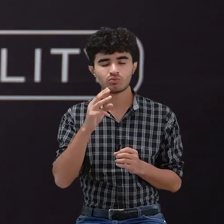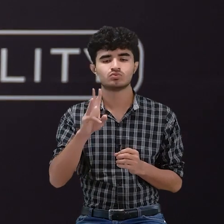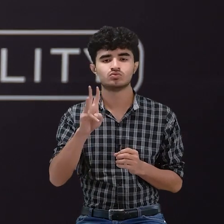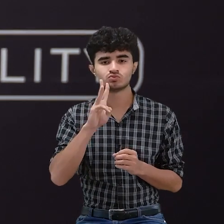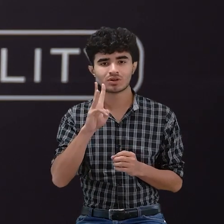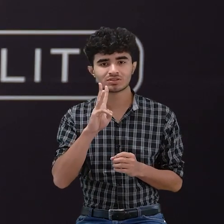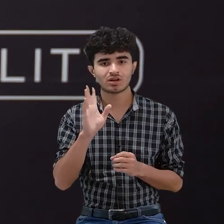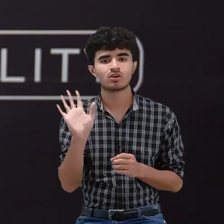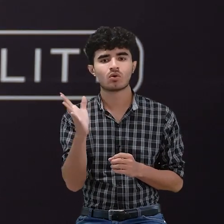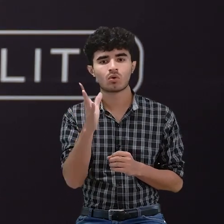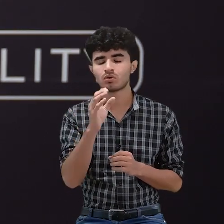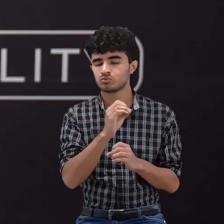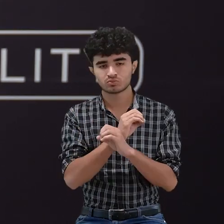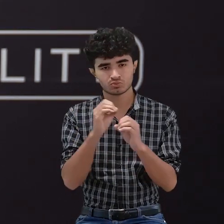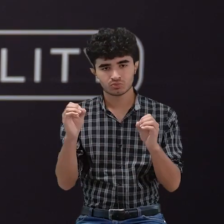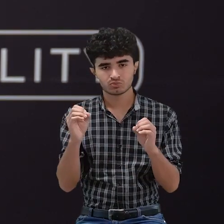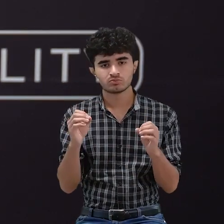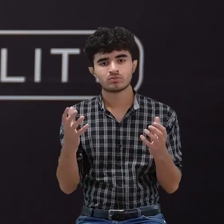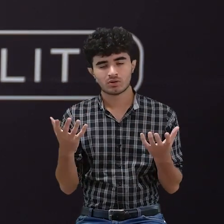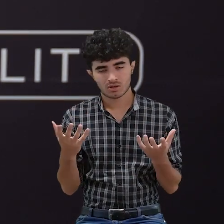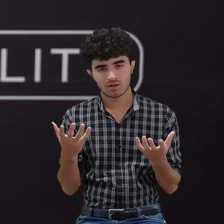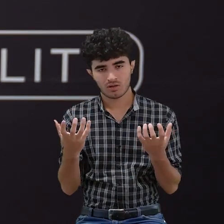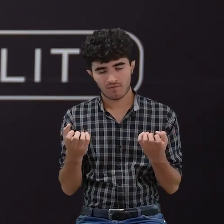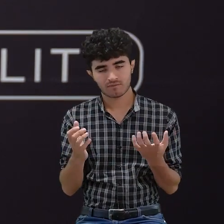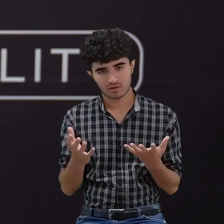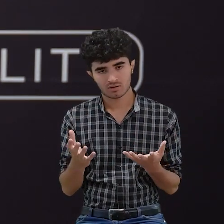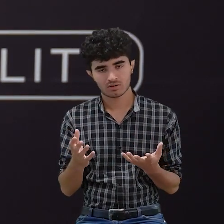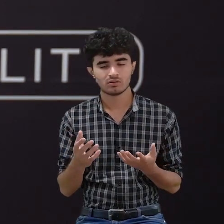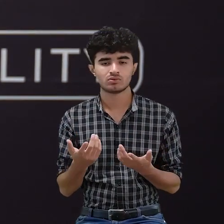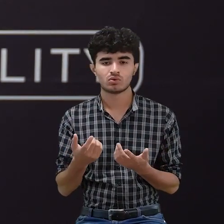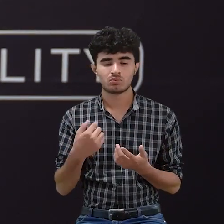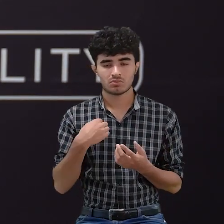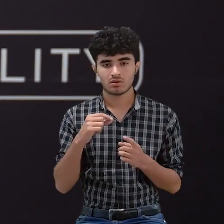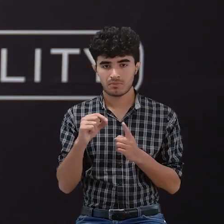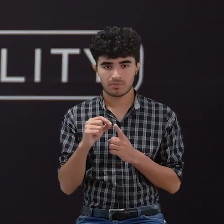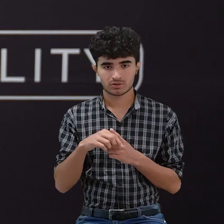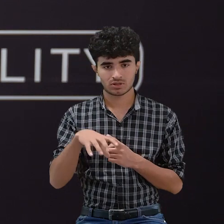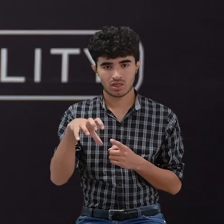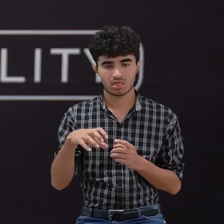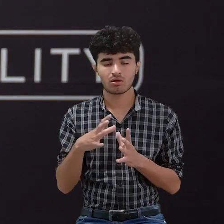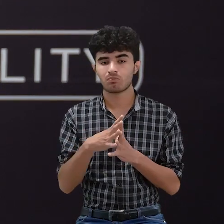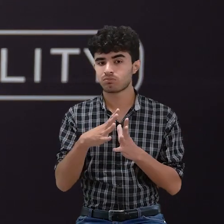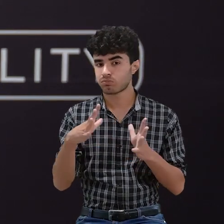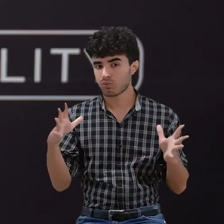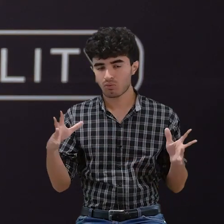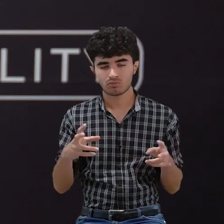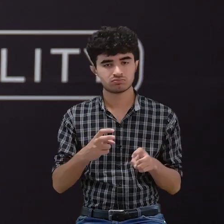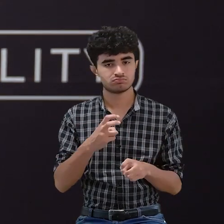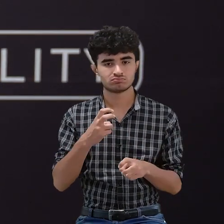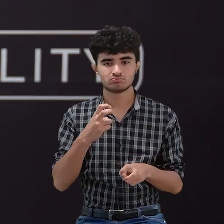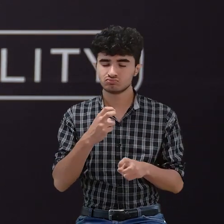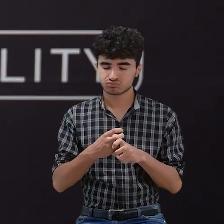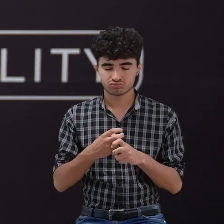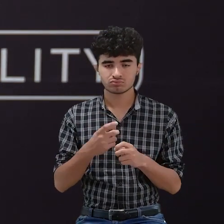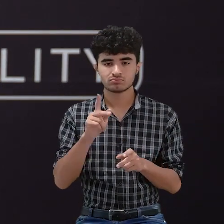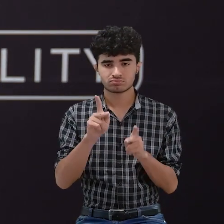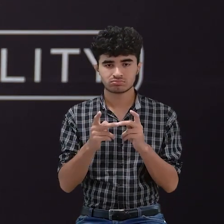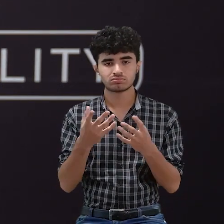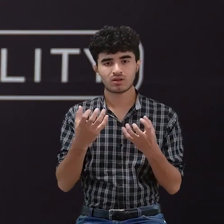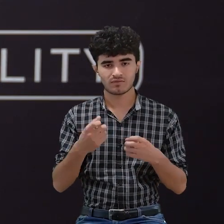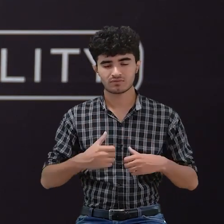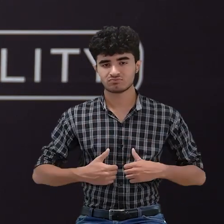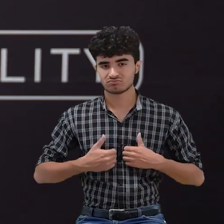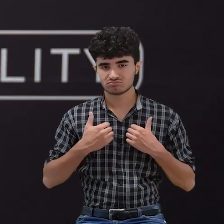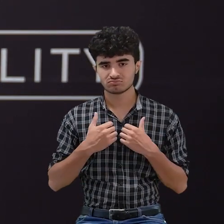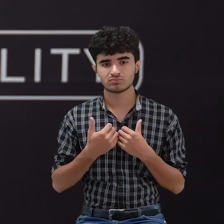بنیادی حقوق ان کے جو ہیں وہ پامال ہوتے رہتے ہیں، اور ہمارے ملک میں بہت